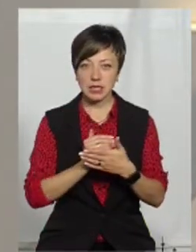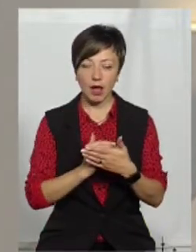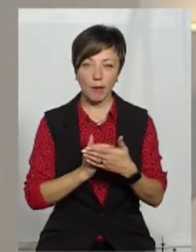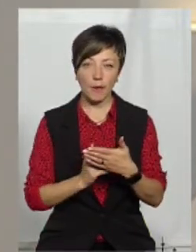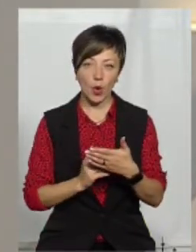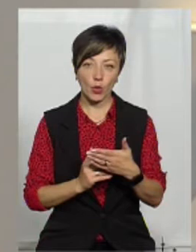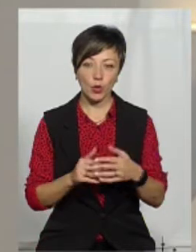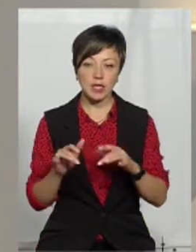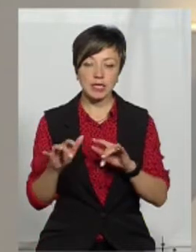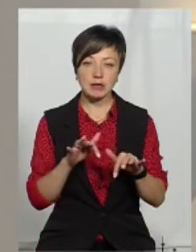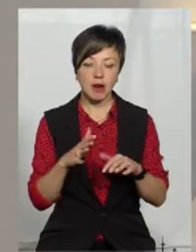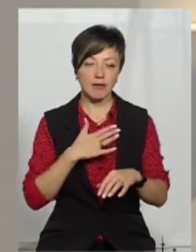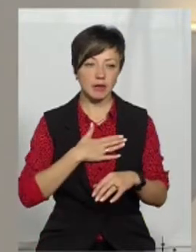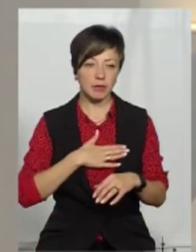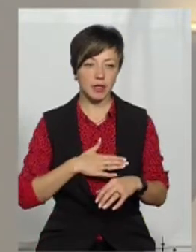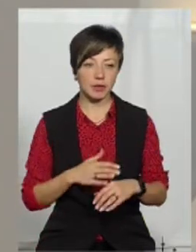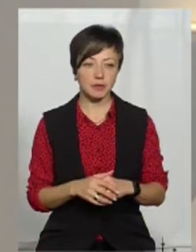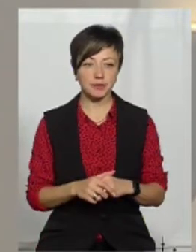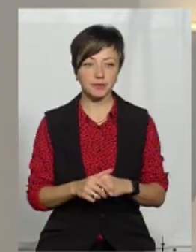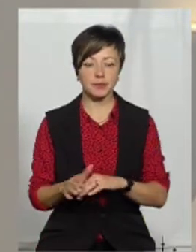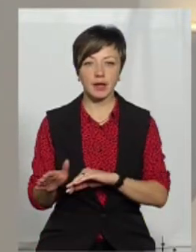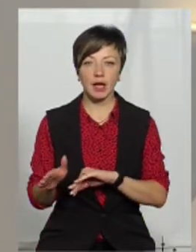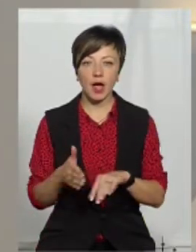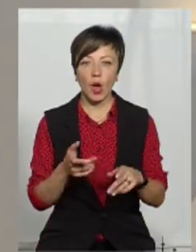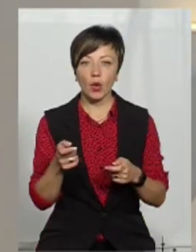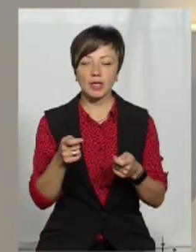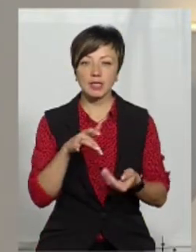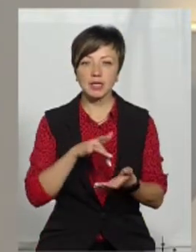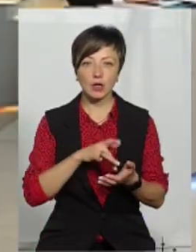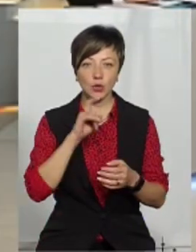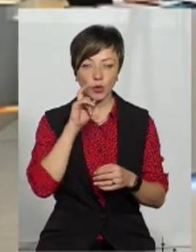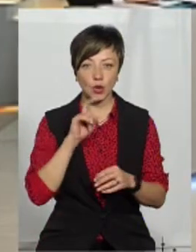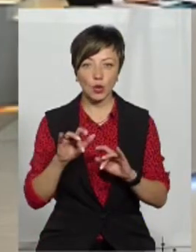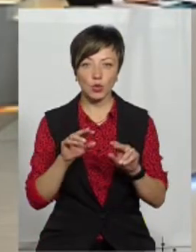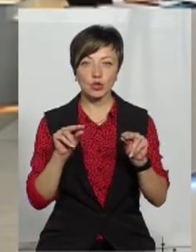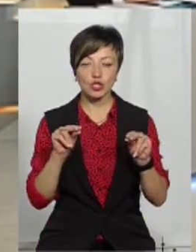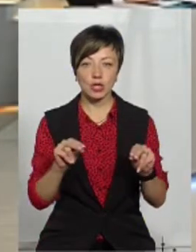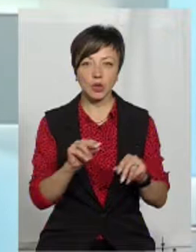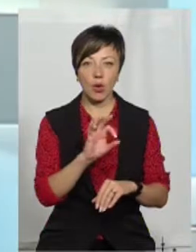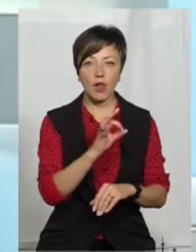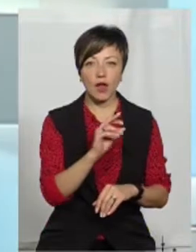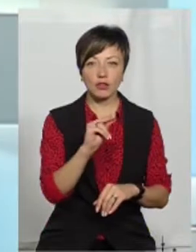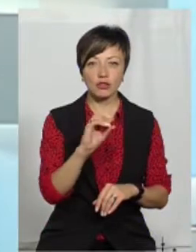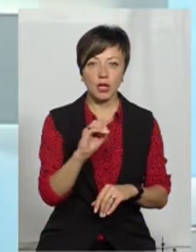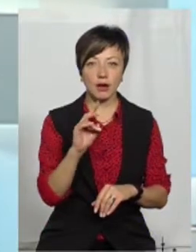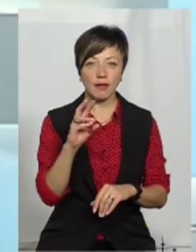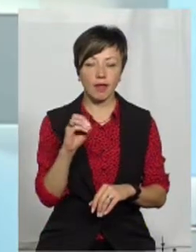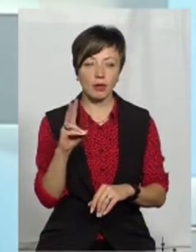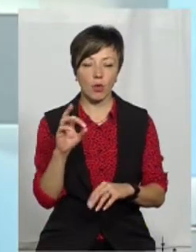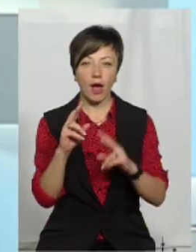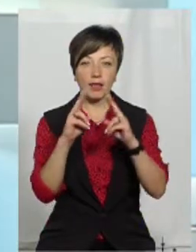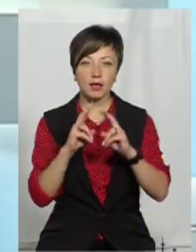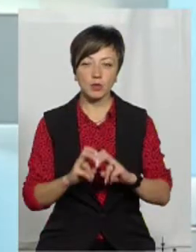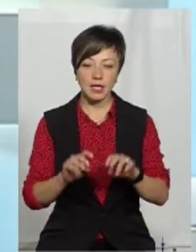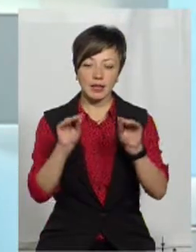такі справи не дуже приємні. Дякую вам. Координатор Центру UA і Руху Чесно Олег Черненко аналізує